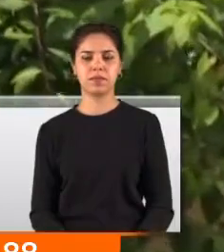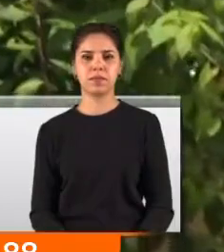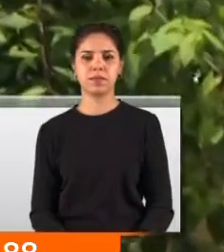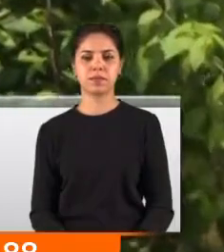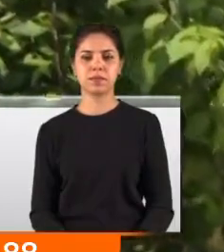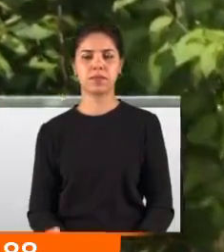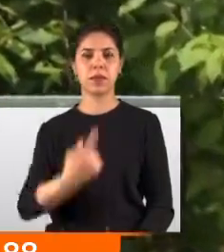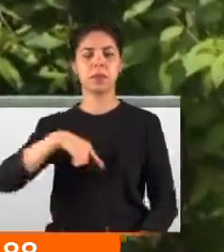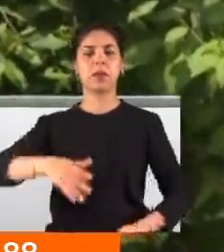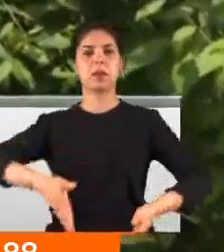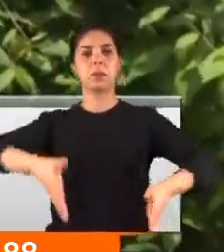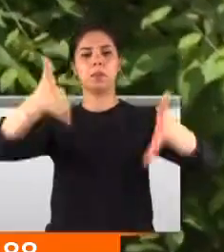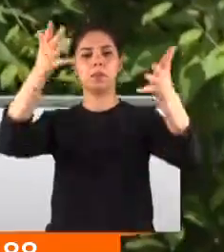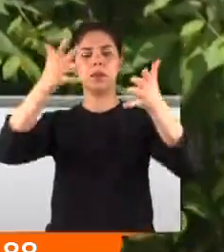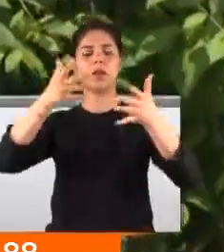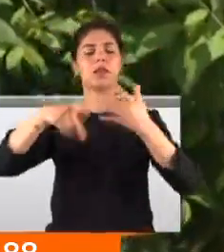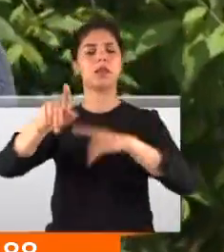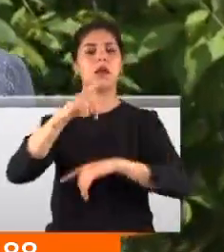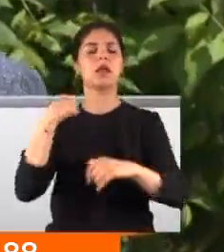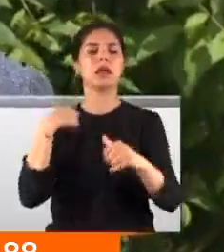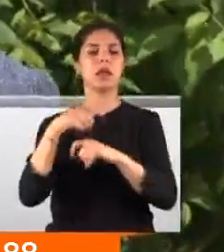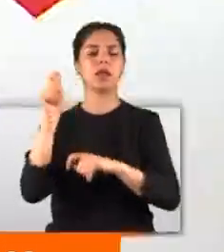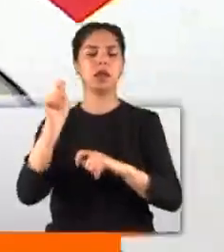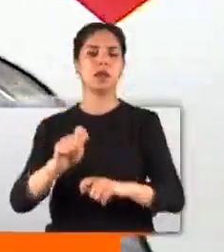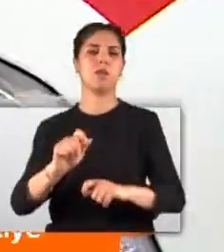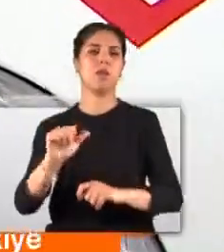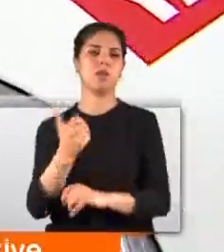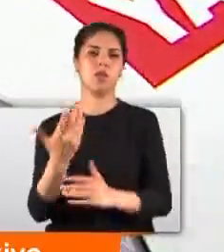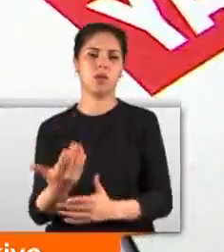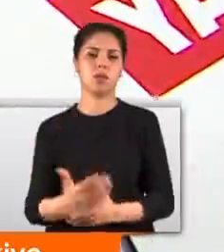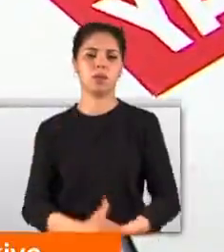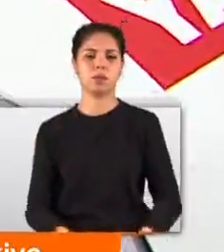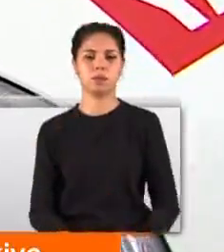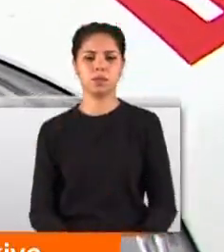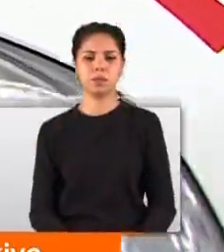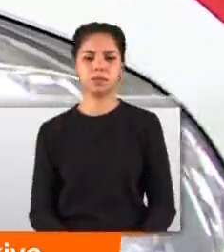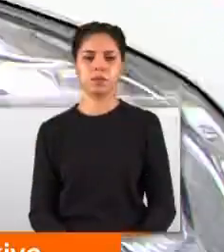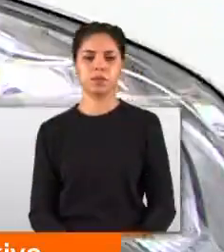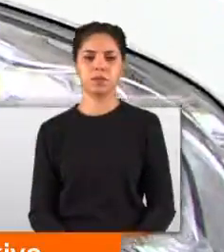Bizim binalarımızı, yapı stoklarını yenilememiz son derece önemli.